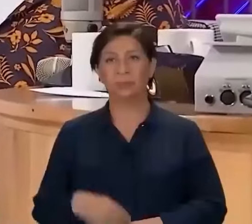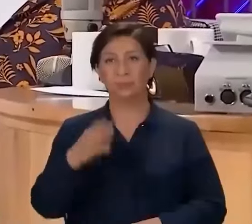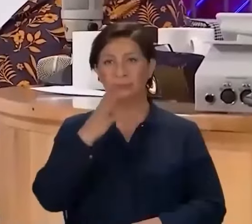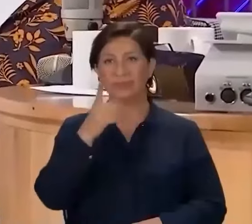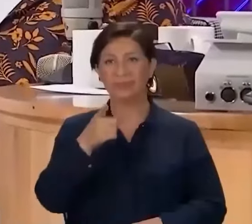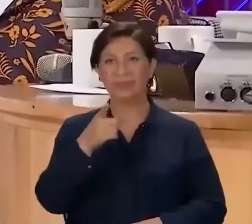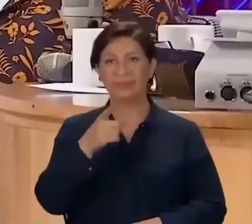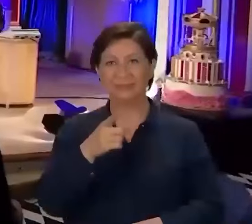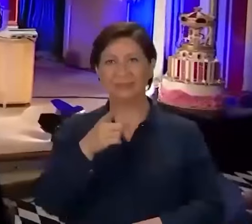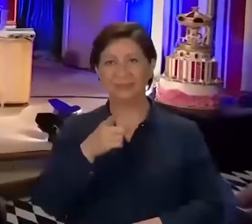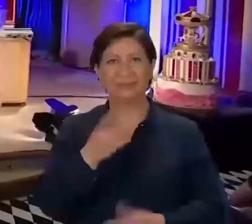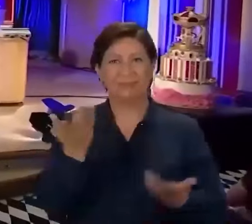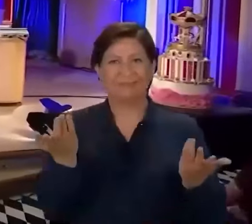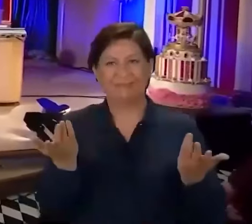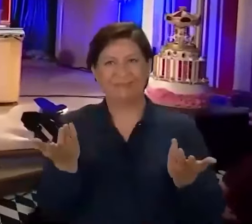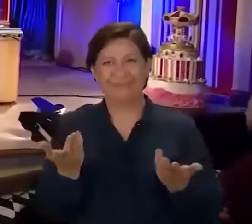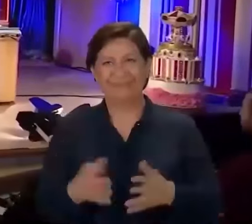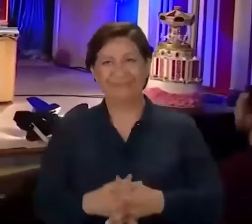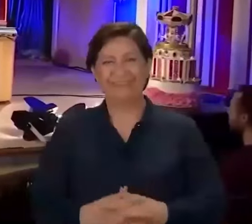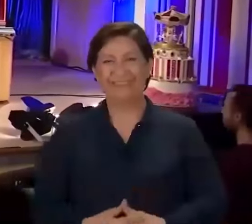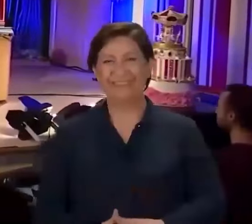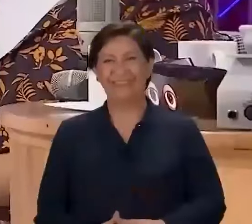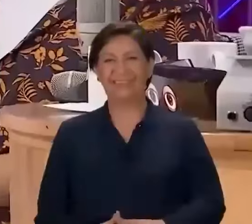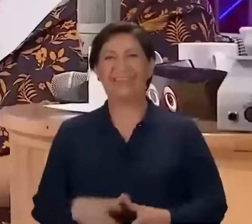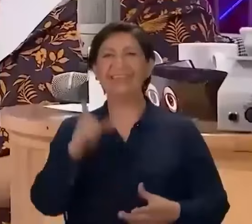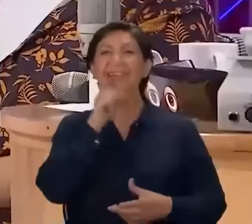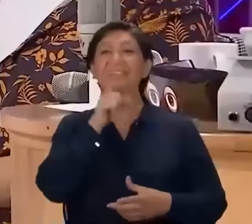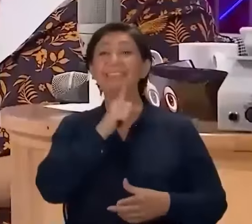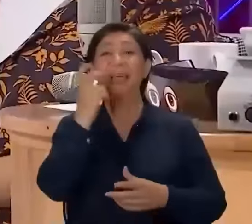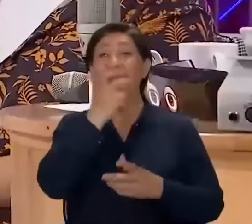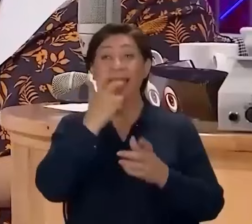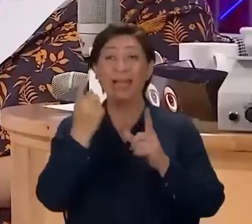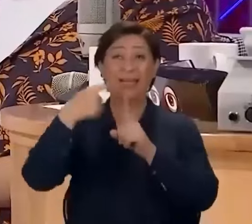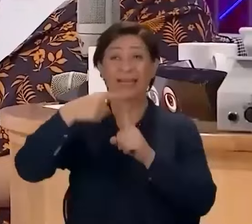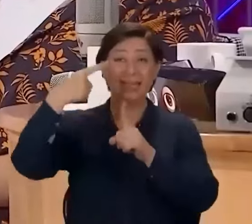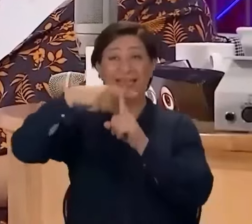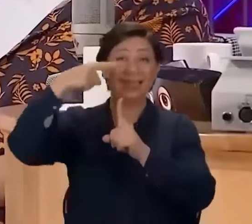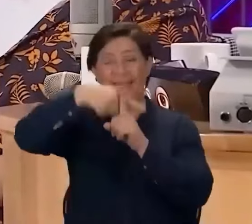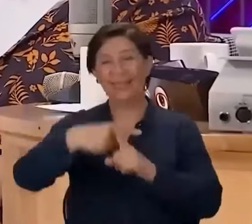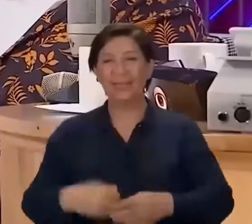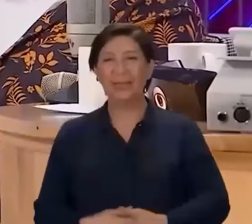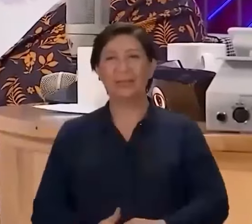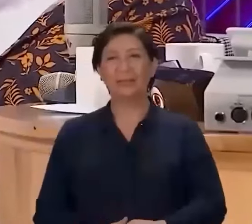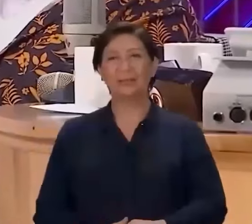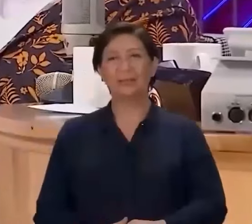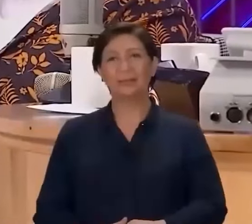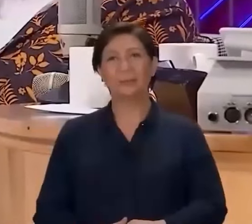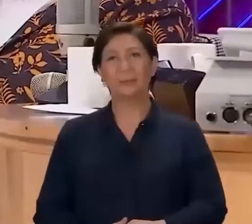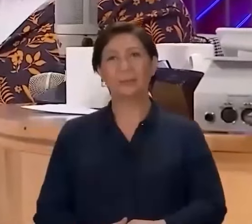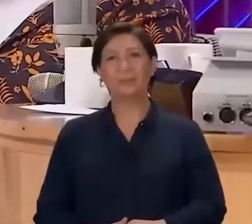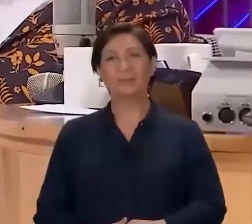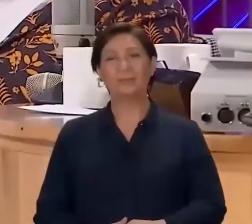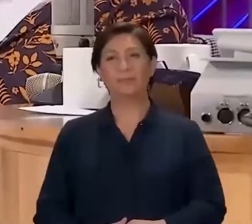Bilirsiniz ya. Hangi to the left, to ya? The right. Alles inclusive, her şey dahil diye. Dansı. Peki.